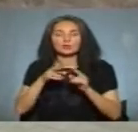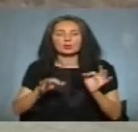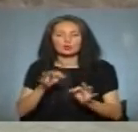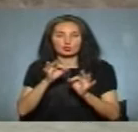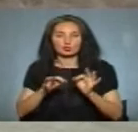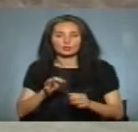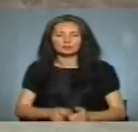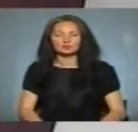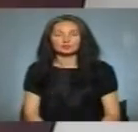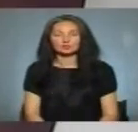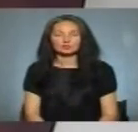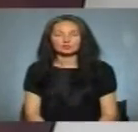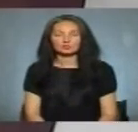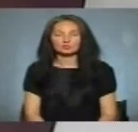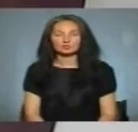Суспільному. Тернопіль.